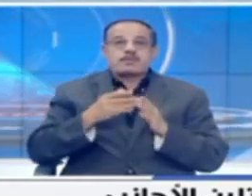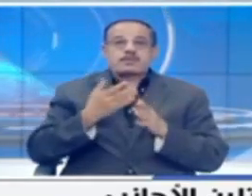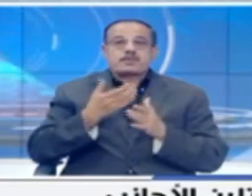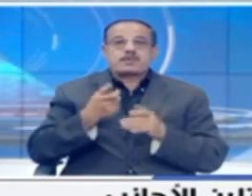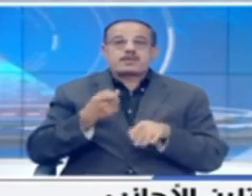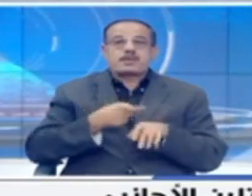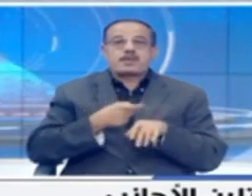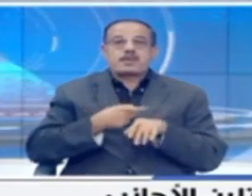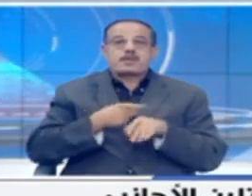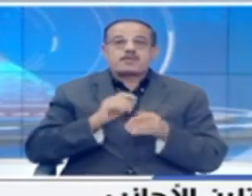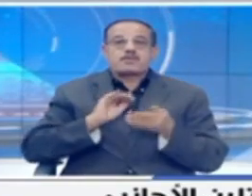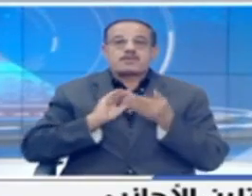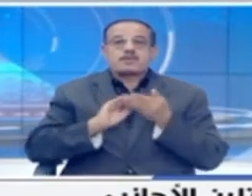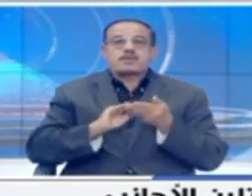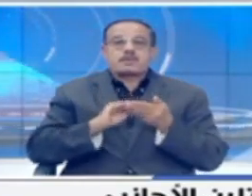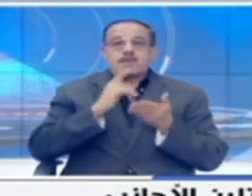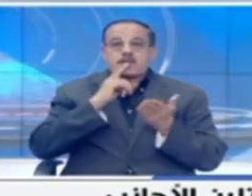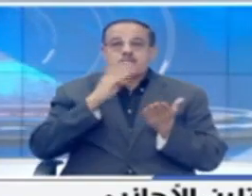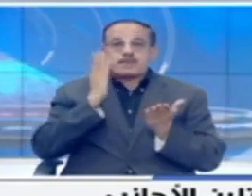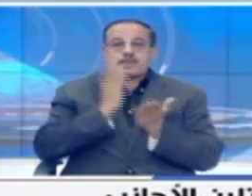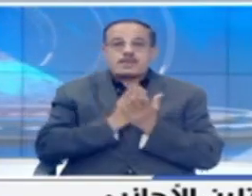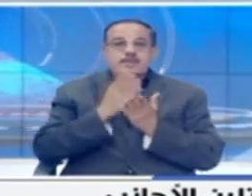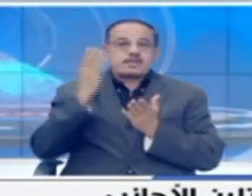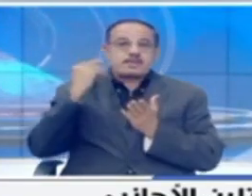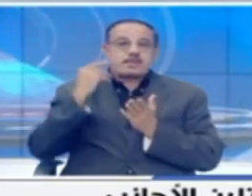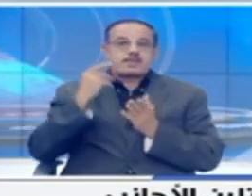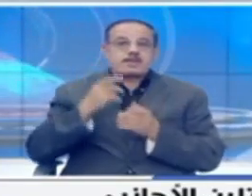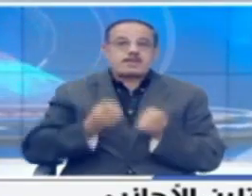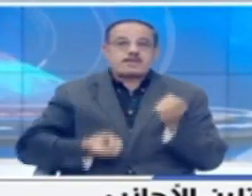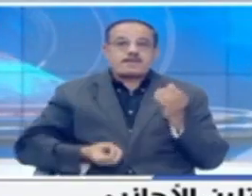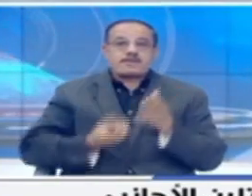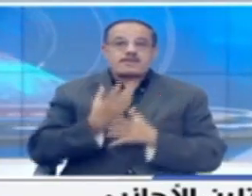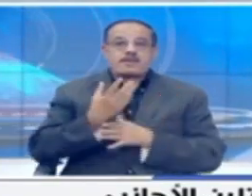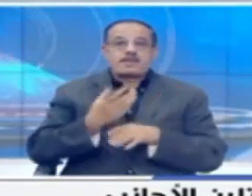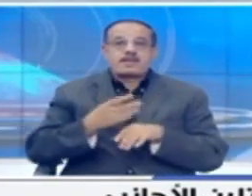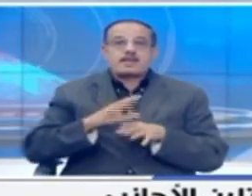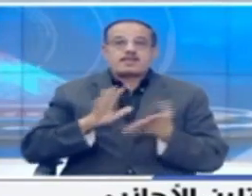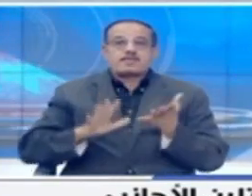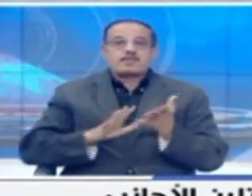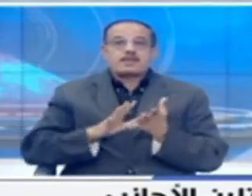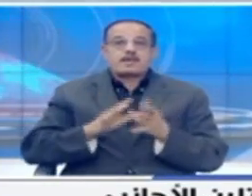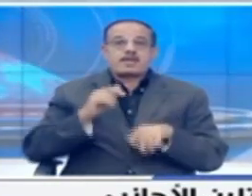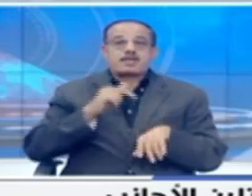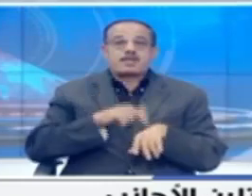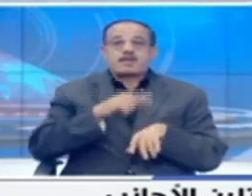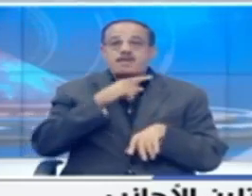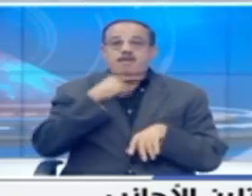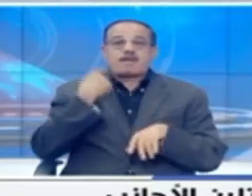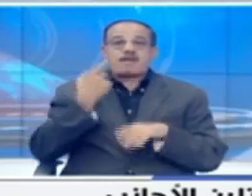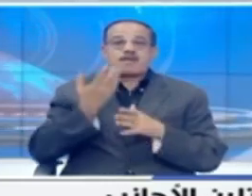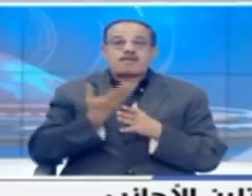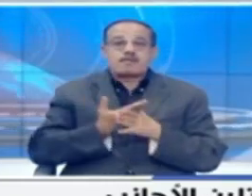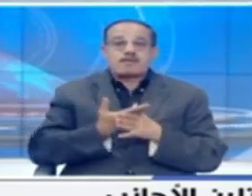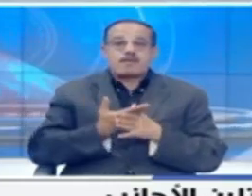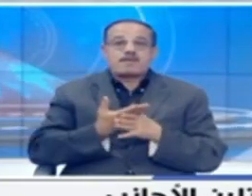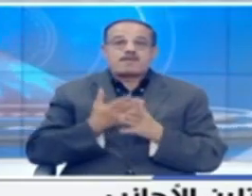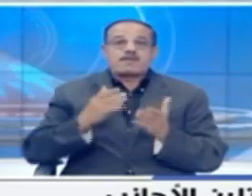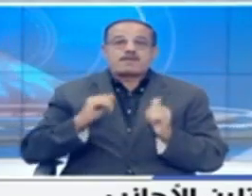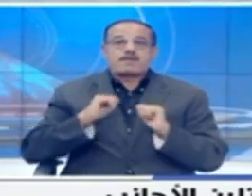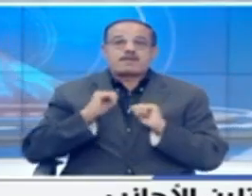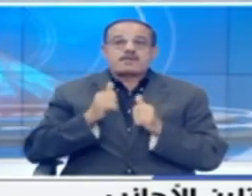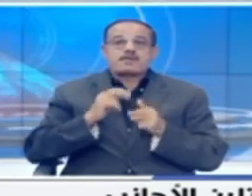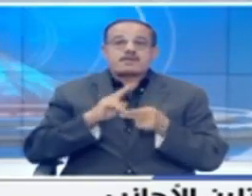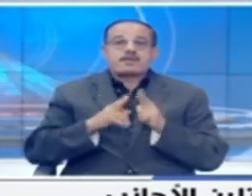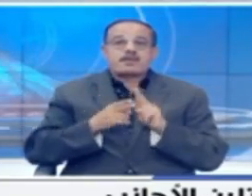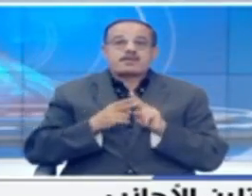خالص التقدير للجهود المصرية الحثيثة والمساندة الصادقة لليبيا منذ اندلاع الأزمة بها وحتى الآن، خاصة